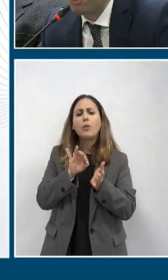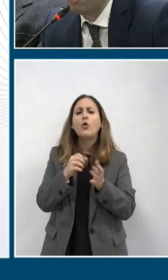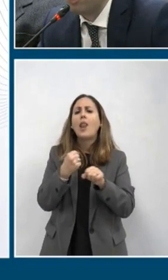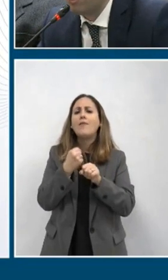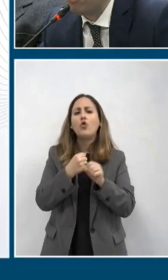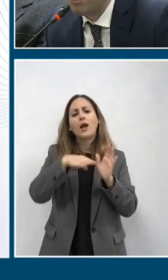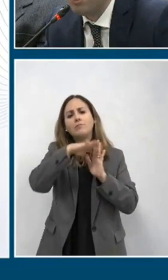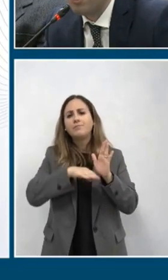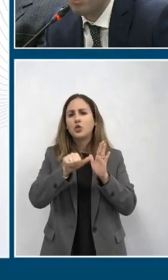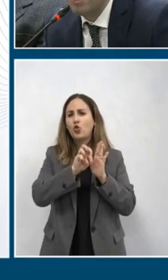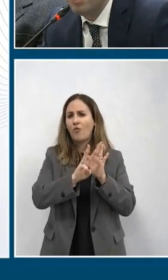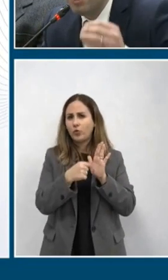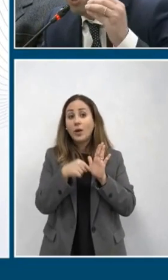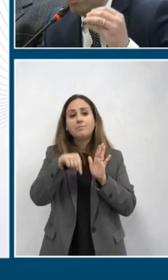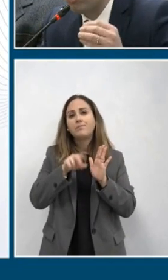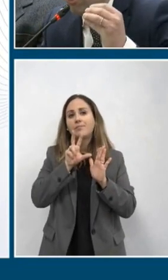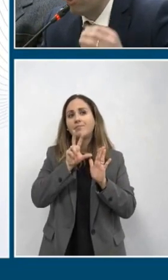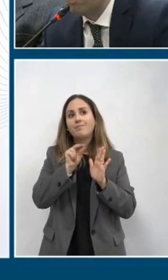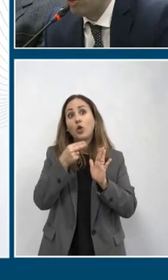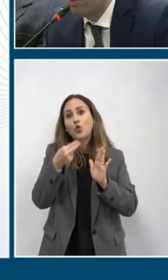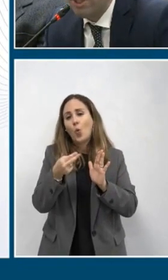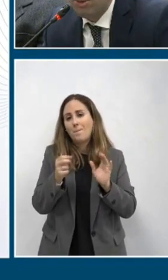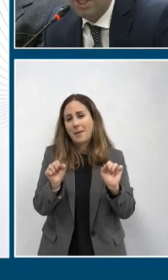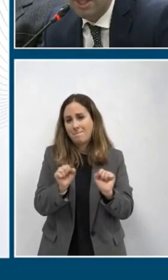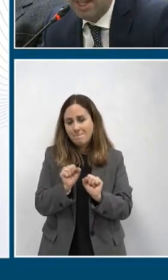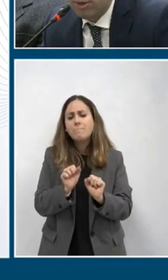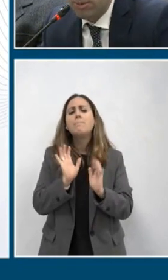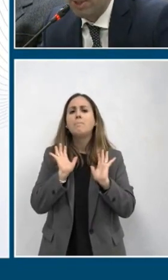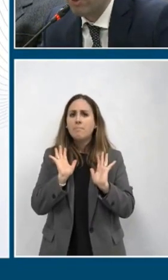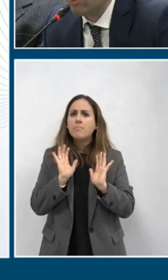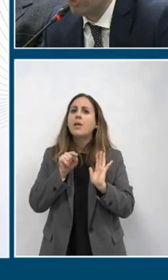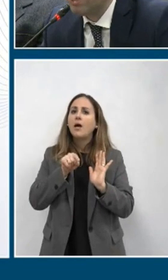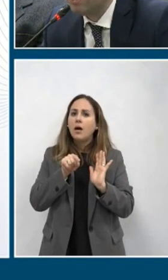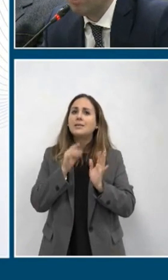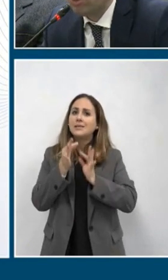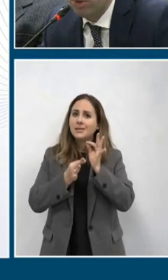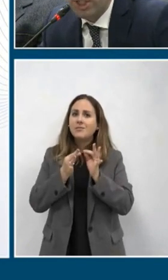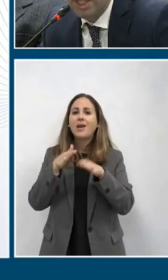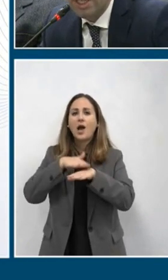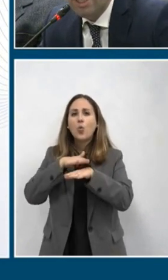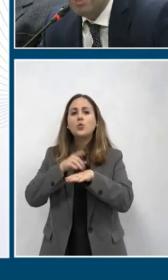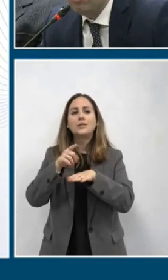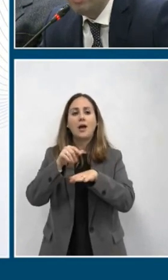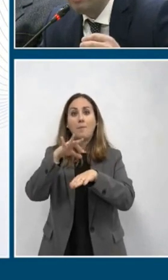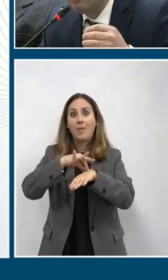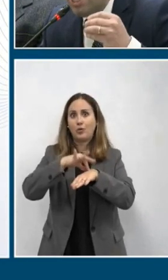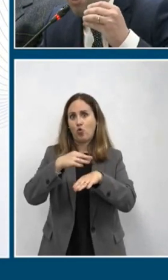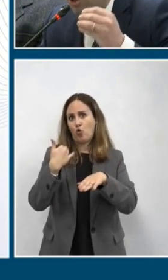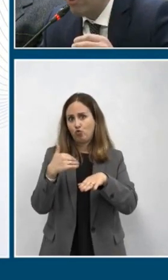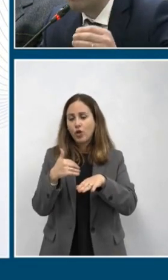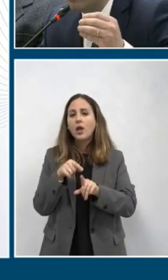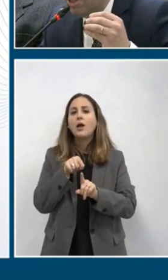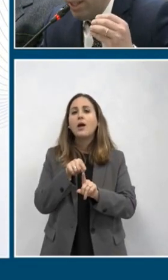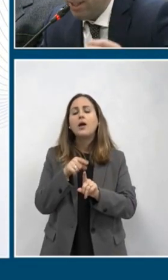adesso non lo posso citare ovviamente in questa sede ma è un software maggiormente utilizzato per questo genere di patologie e quindi